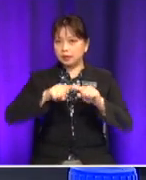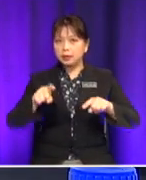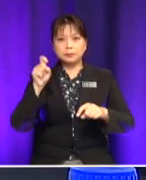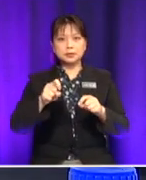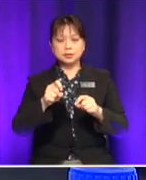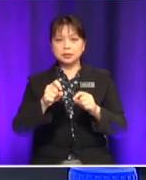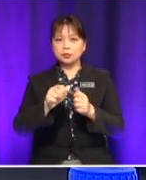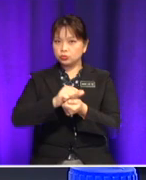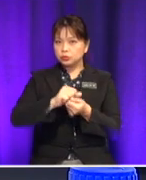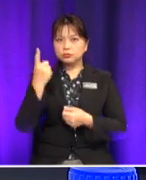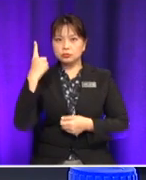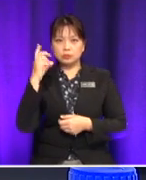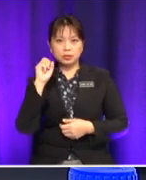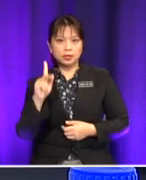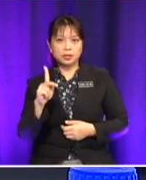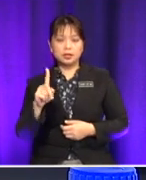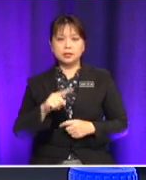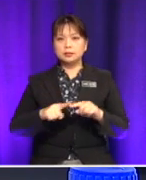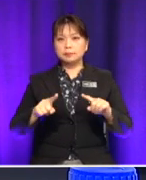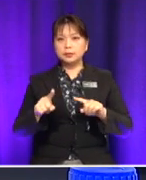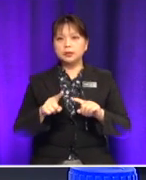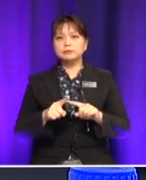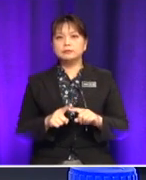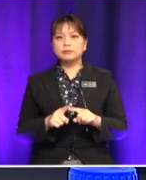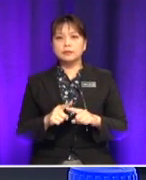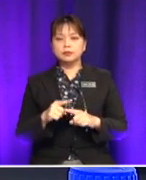Oke tapi saya pasti anda juga